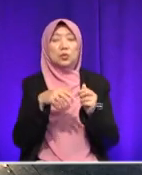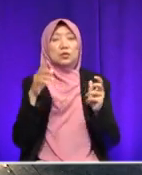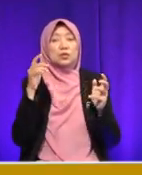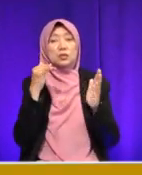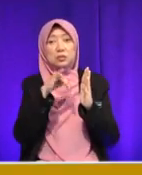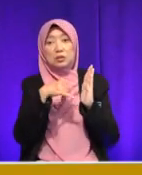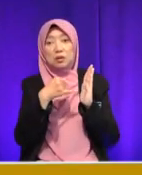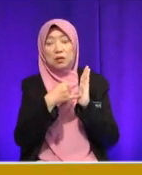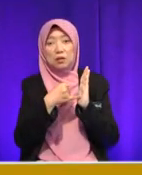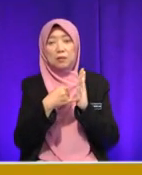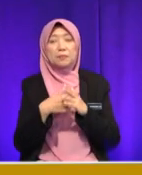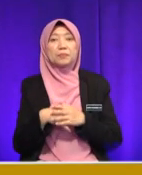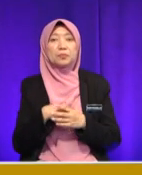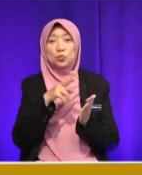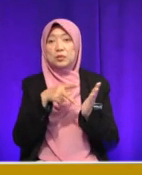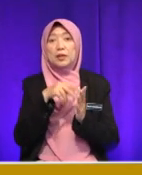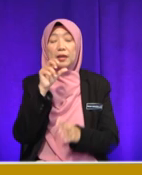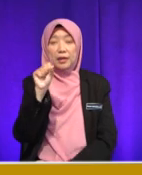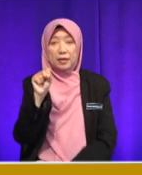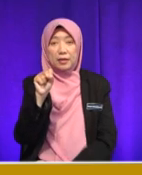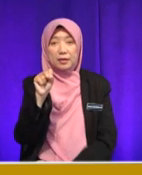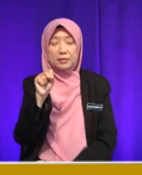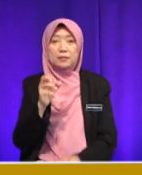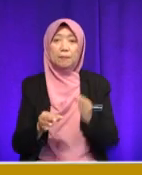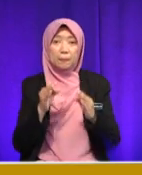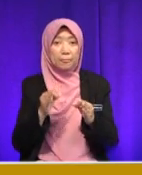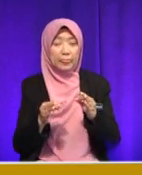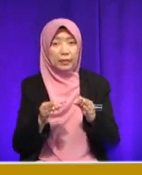pada pusat S. Jadi betul. Okay,